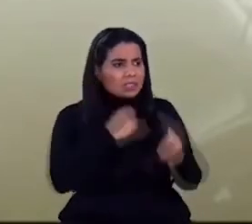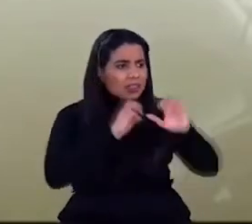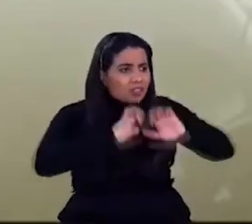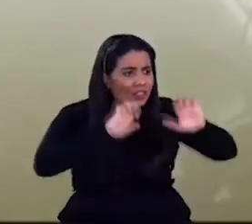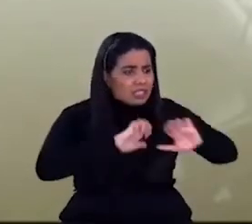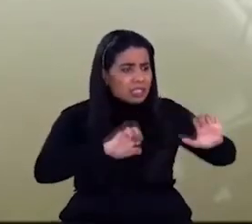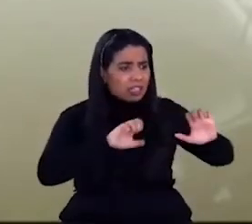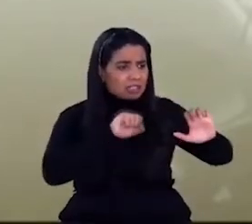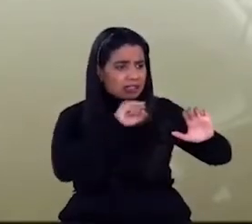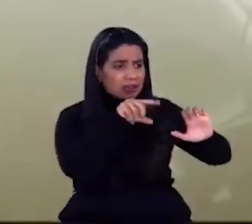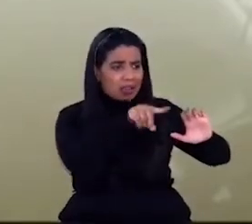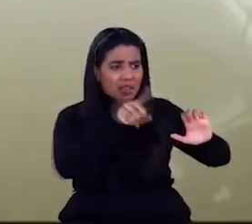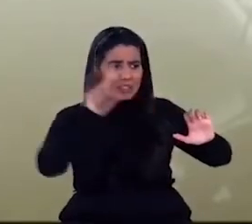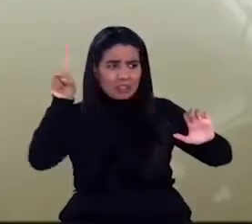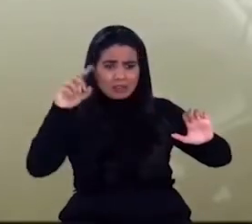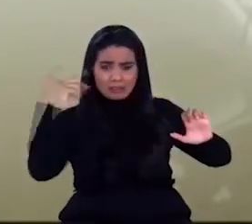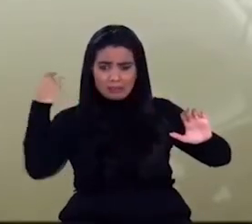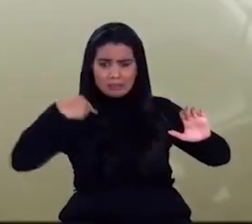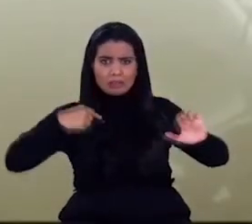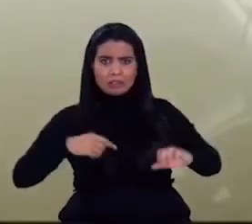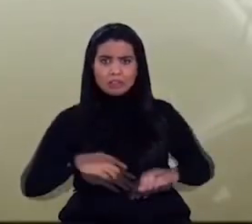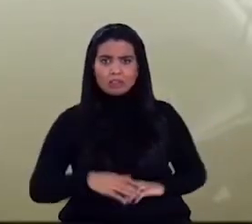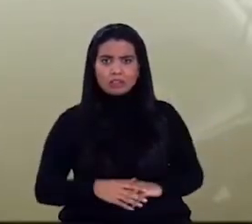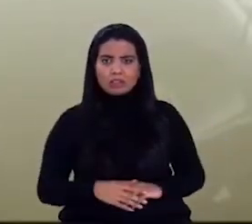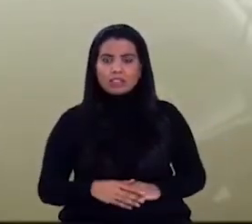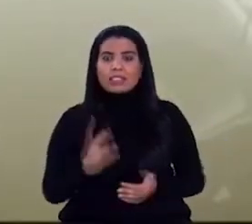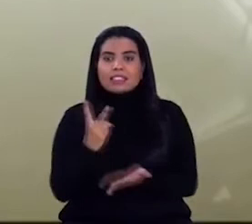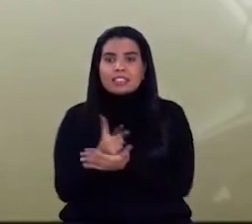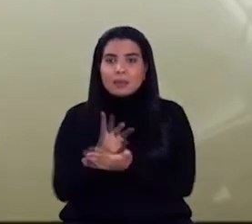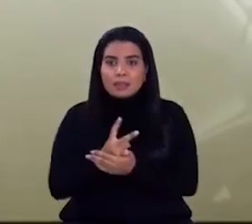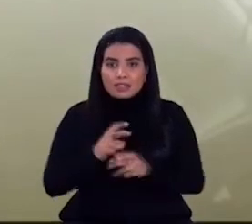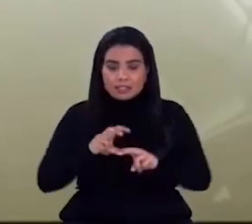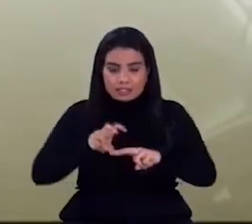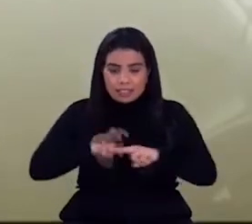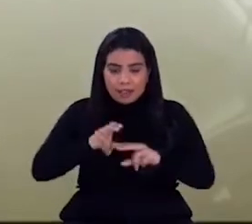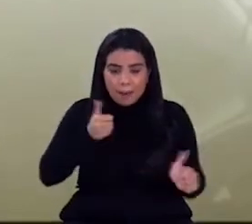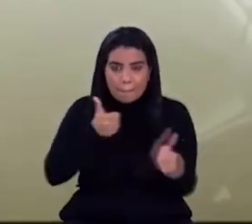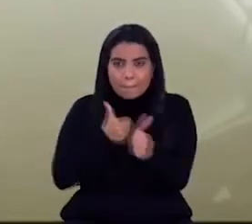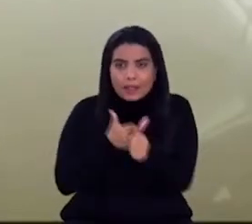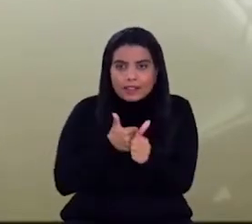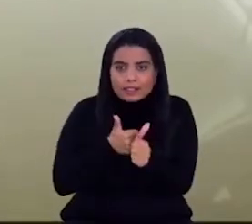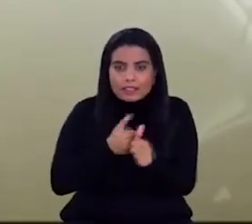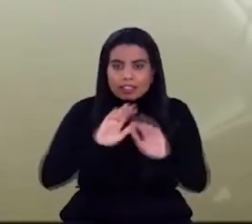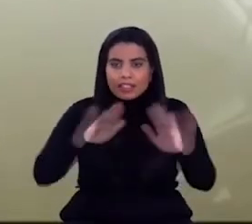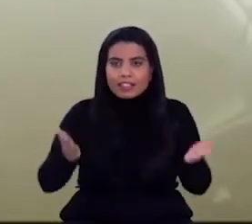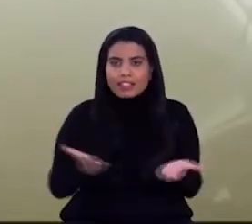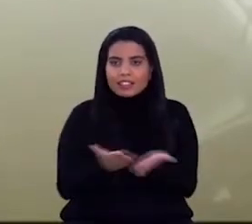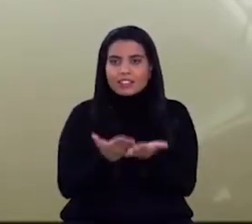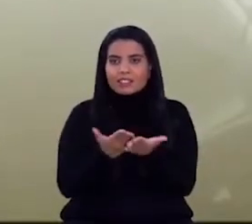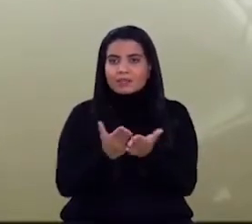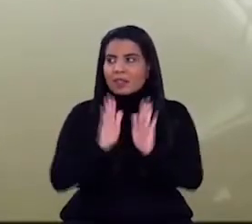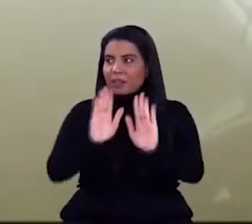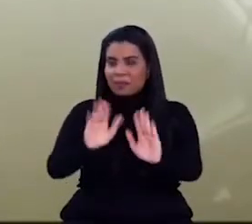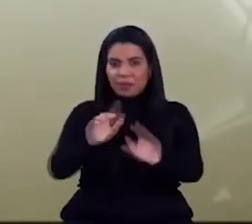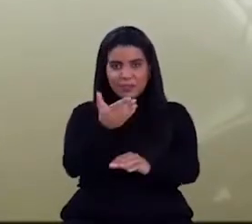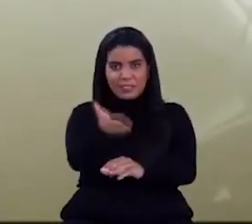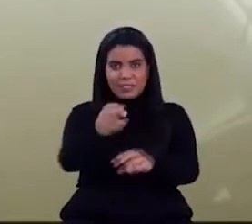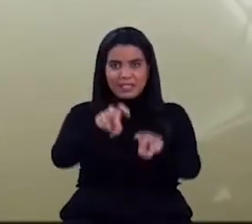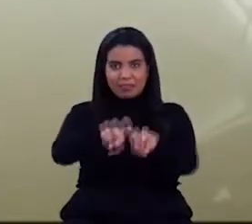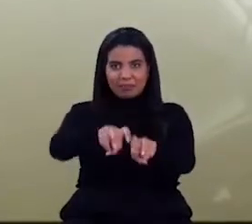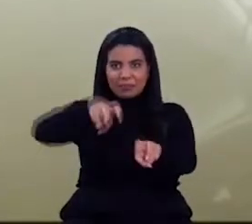je m'asseyais toujours de vente lors des réunions à l'église rien comptes à ceux qui s'assoient à